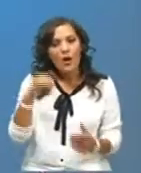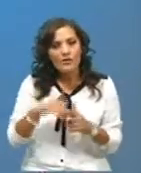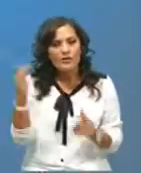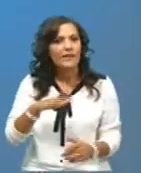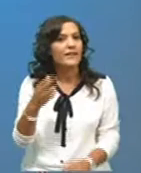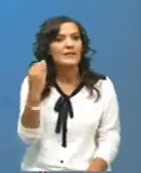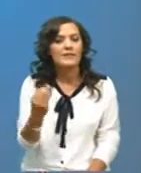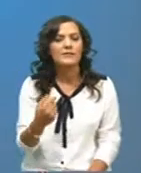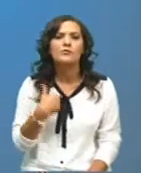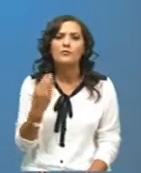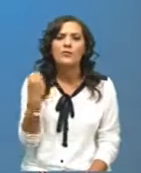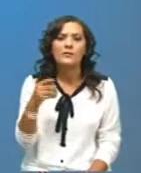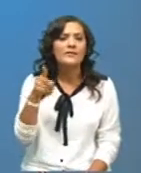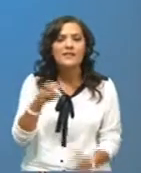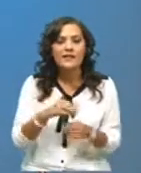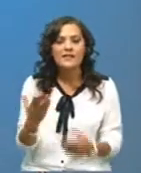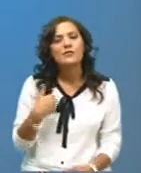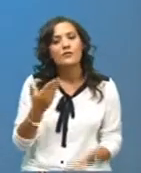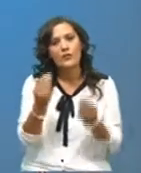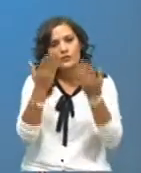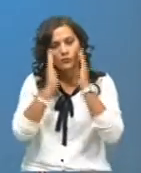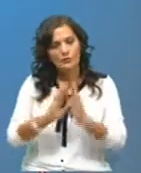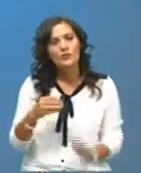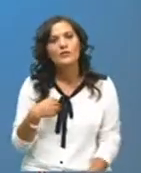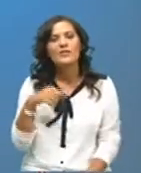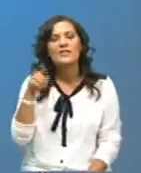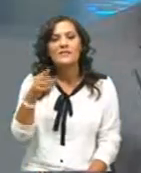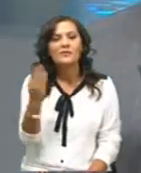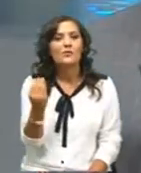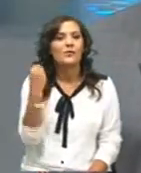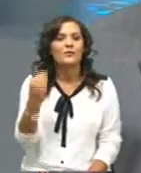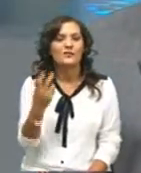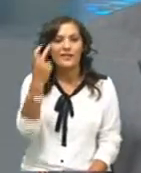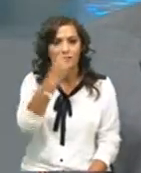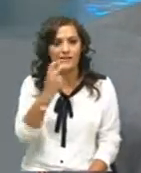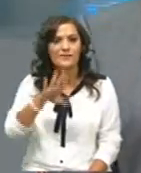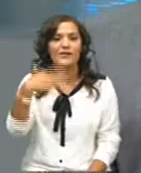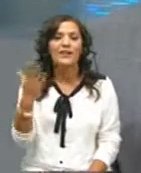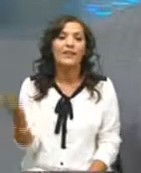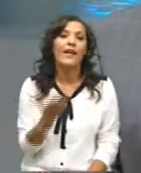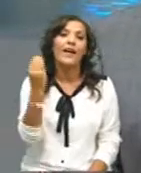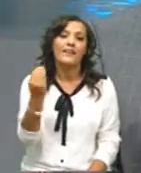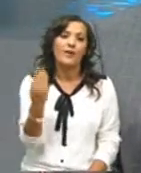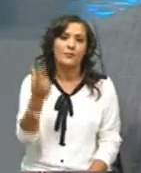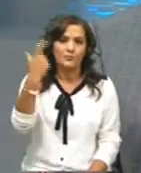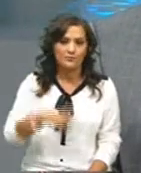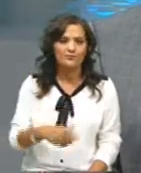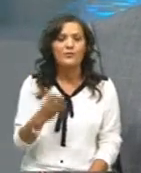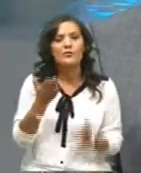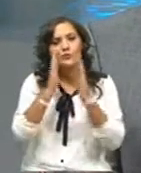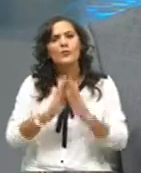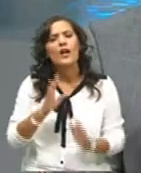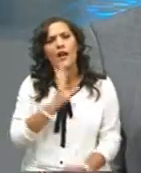geldiniz nasılsınız Çok iyi Siz nasıl yok şükür t-shirt sizin diyor Çok güzel şarkınız dan sonra daha da iyi çok şükür